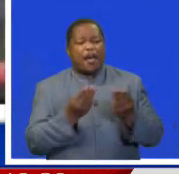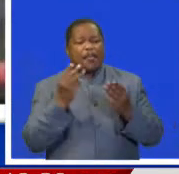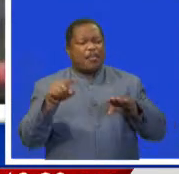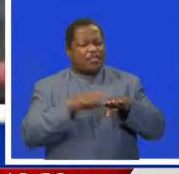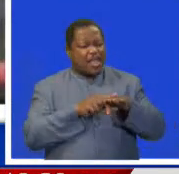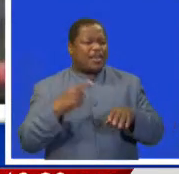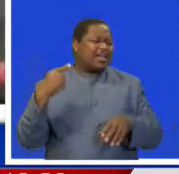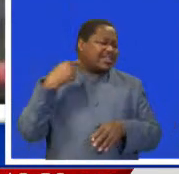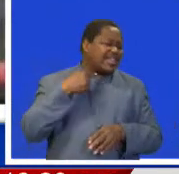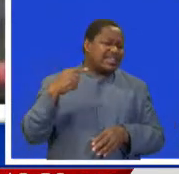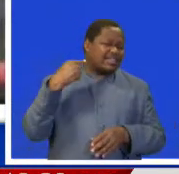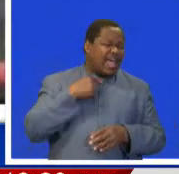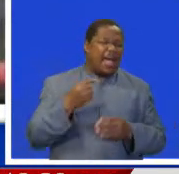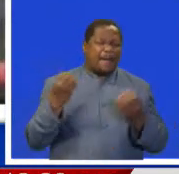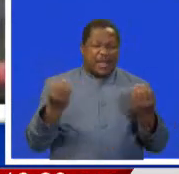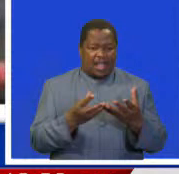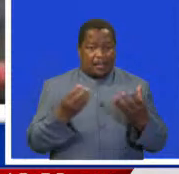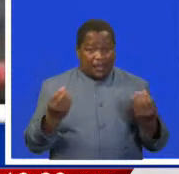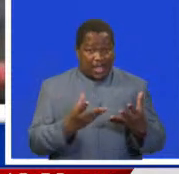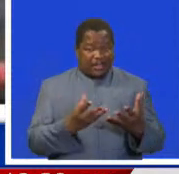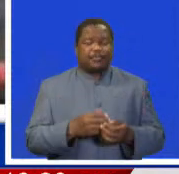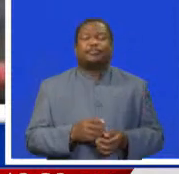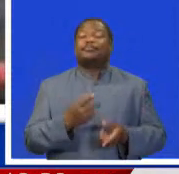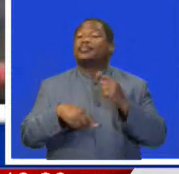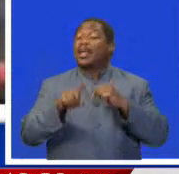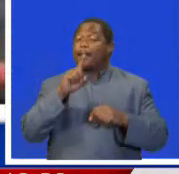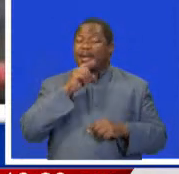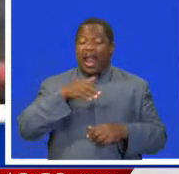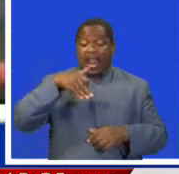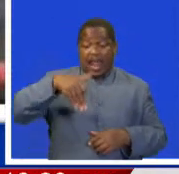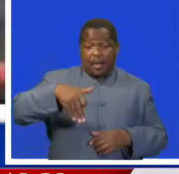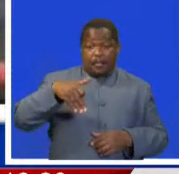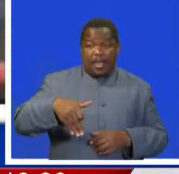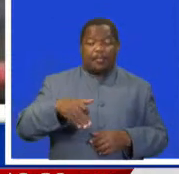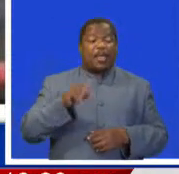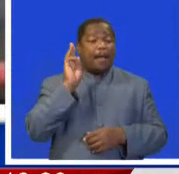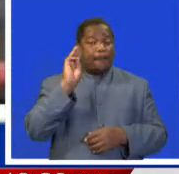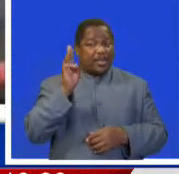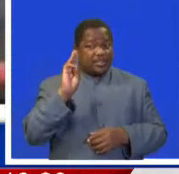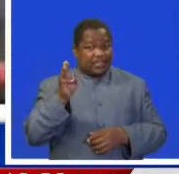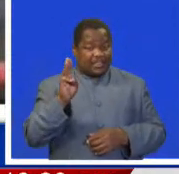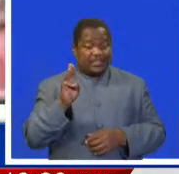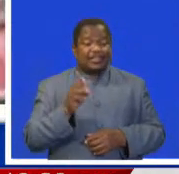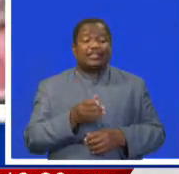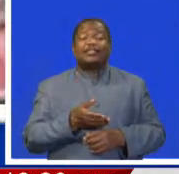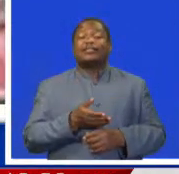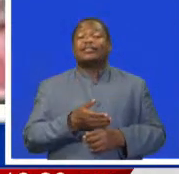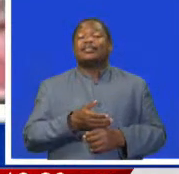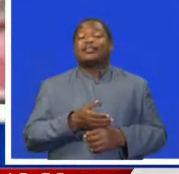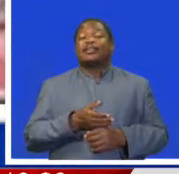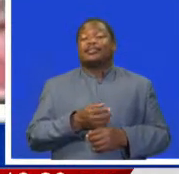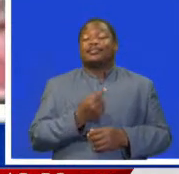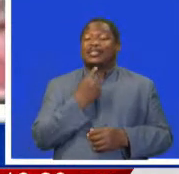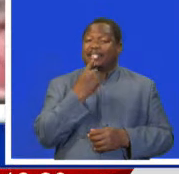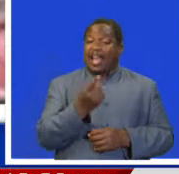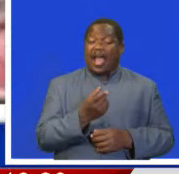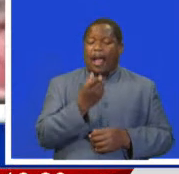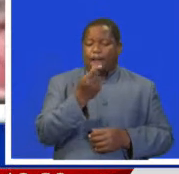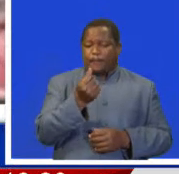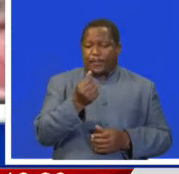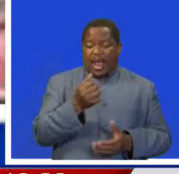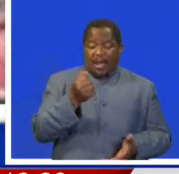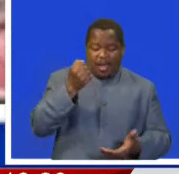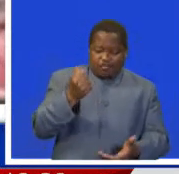1908 Mengameli welive leNamibia Hage Geingob akhuluma ngembiko lawuthumelele betindzaba uthi le mali lethwa live